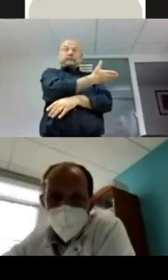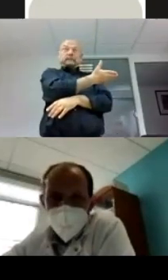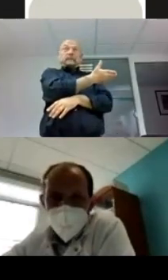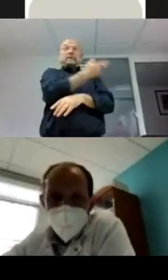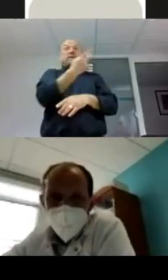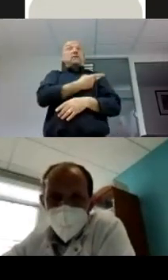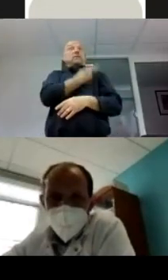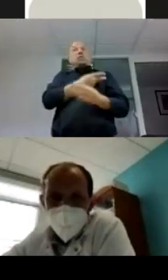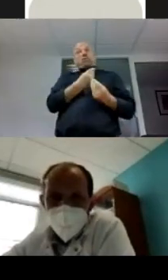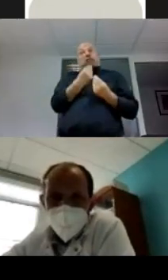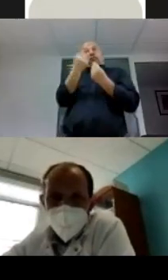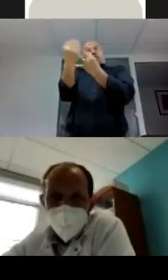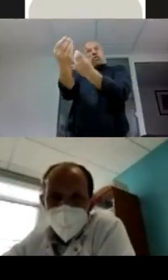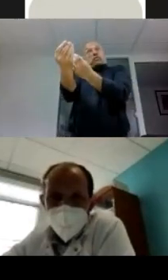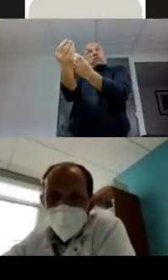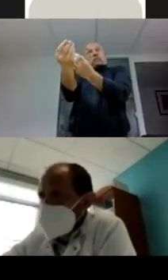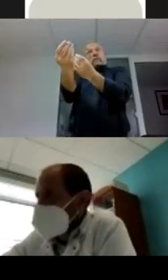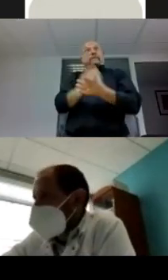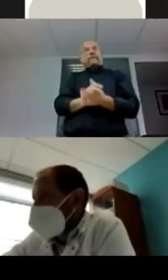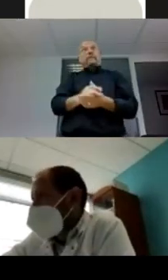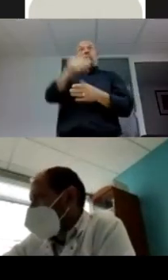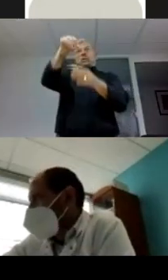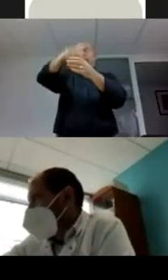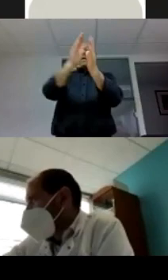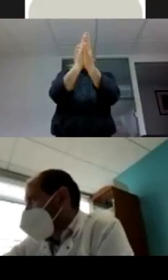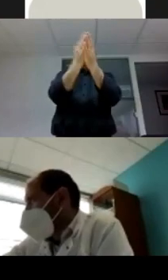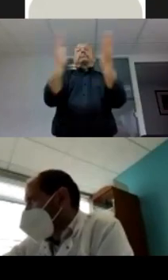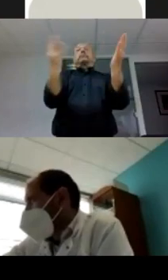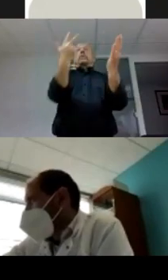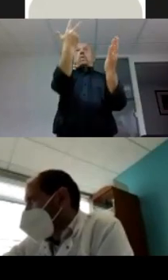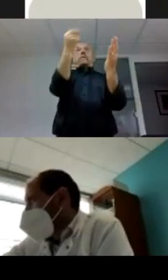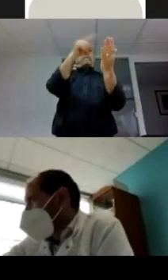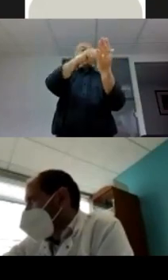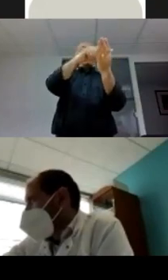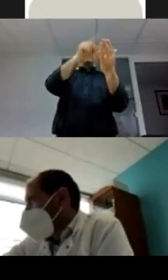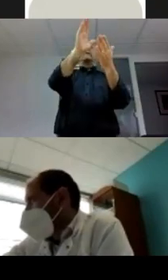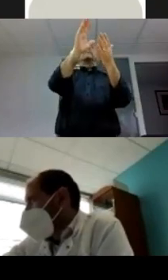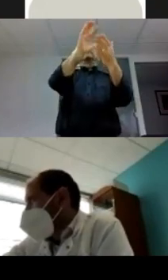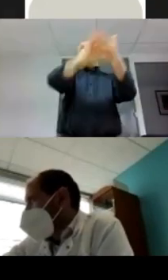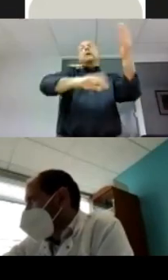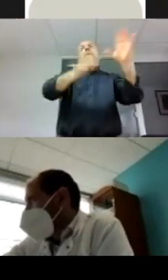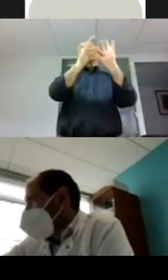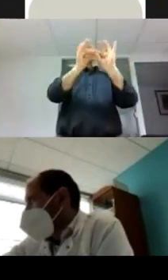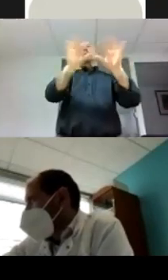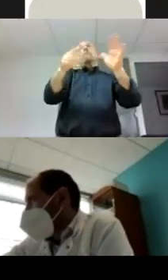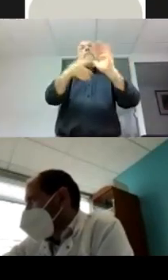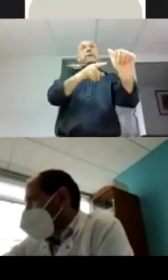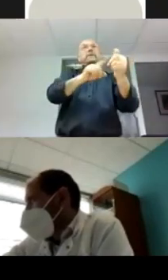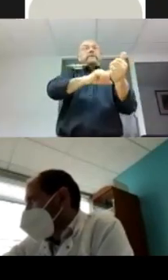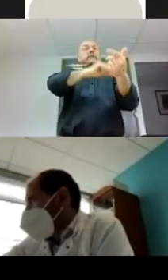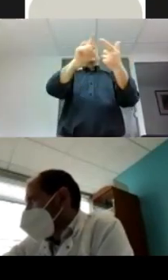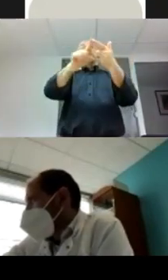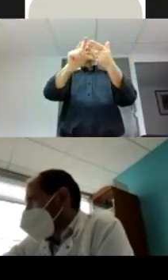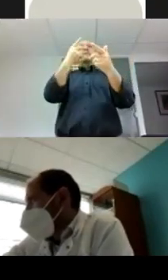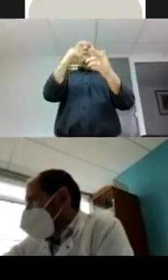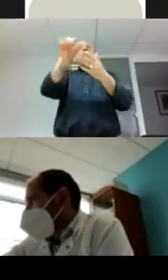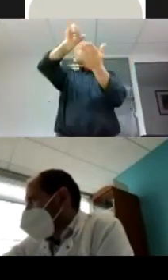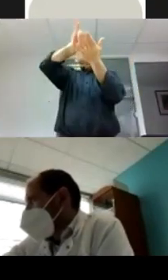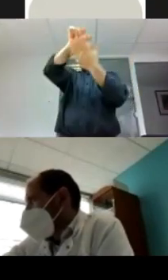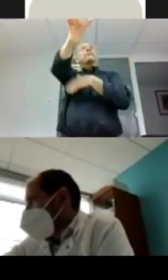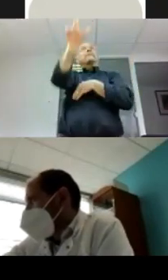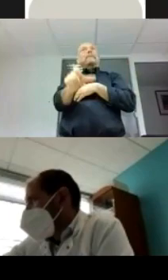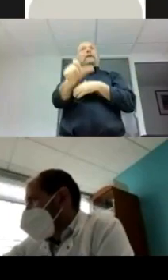Donc ici, le kit qui est remis par le médecin. Ce kit comporte 3 volets. Donc, dans le premier, un